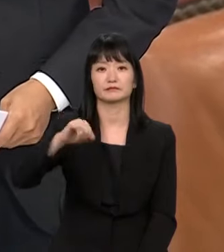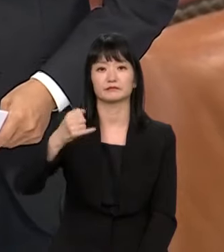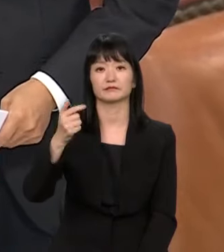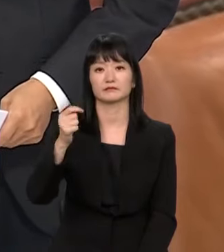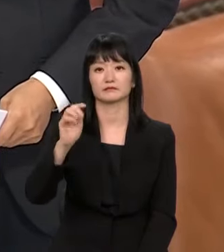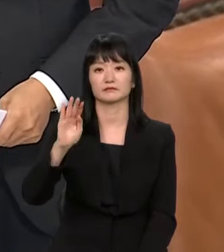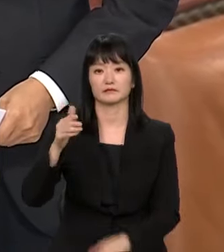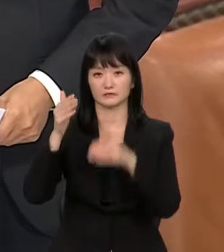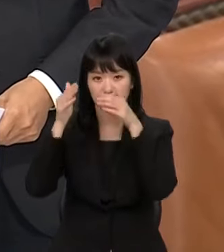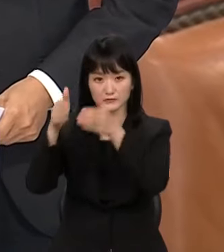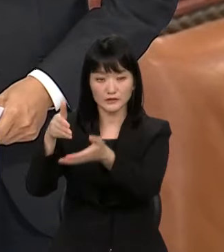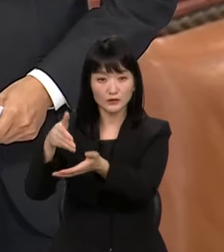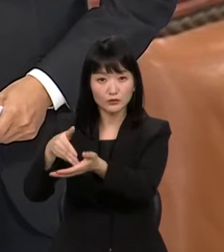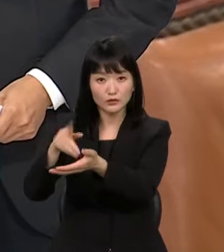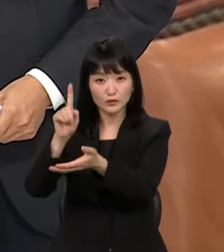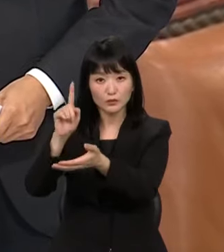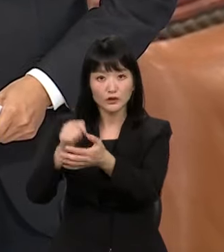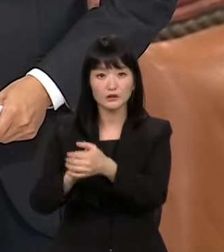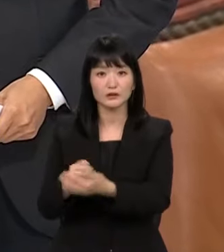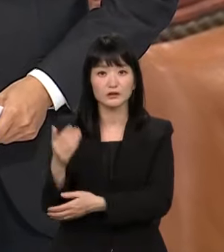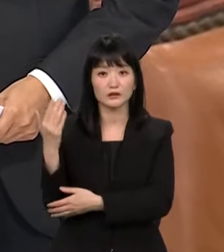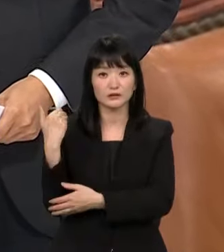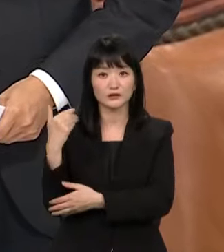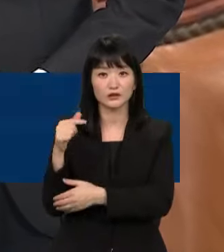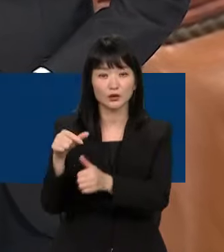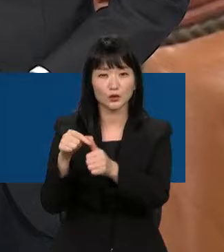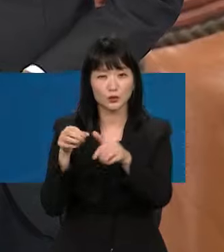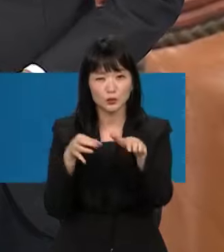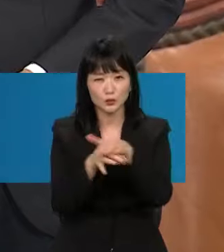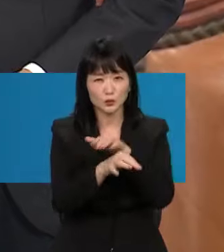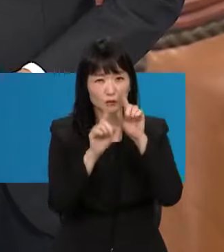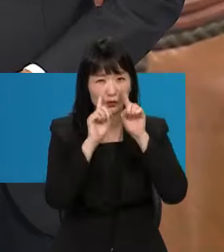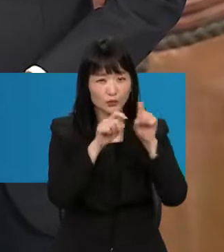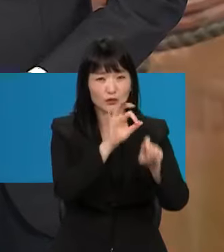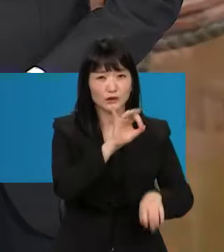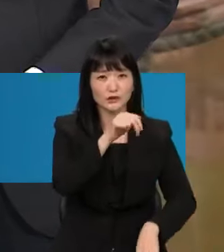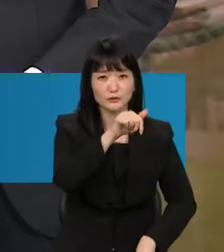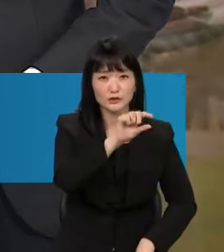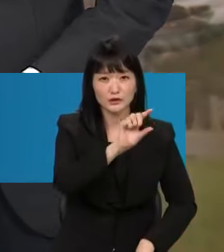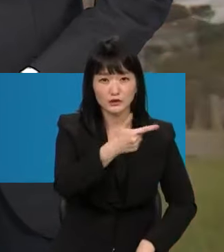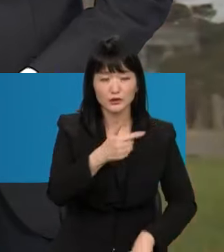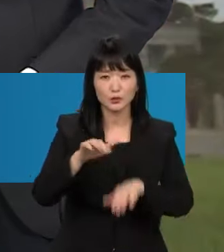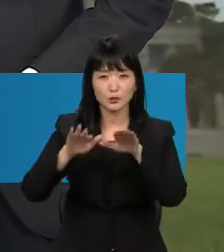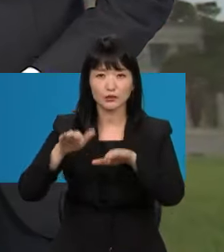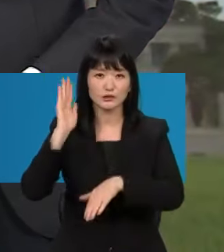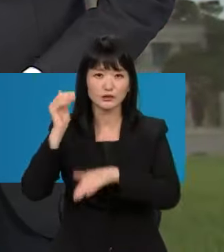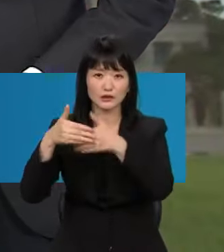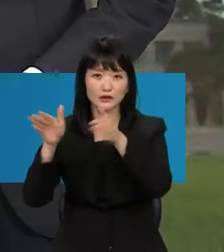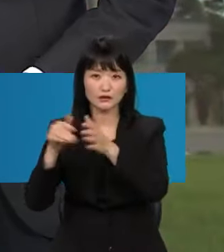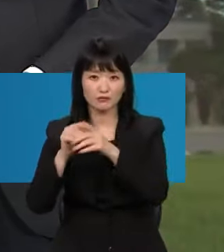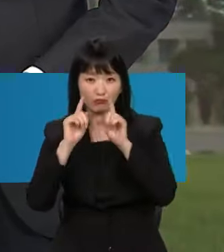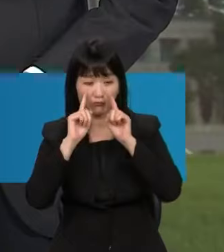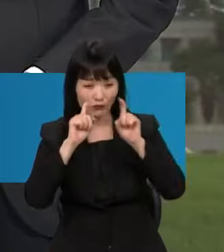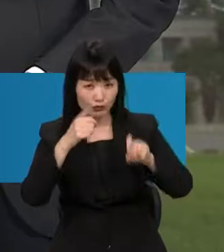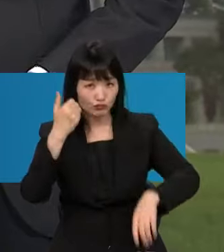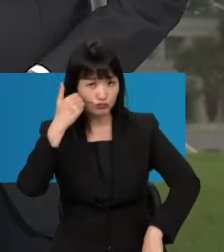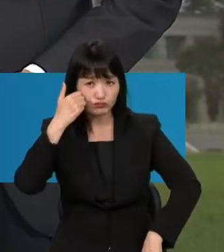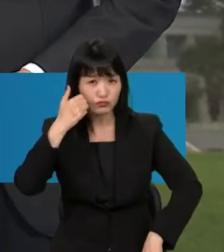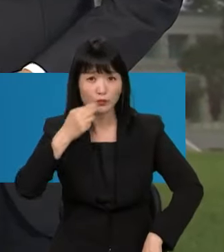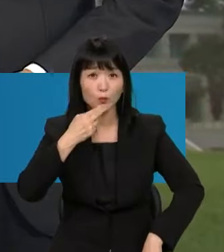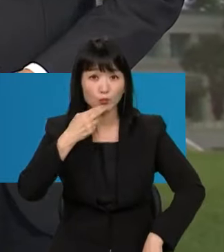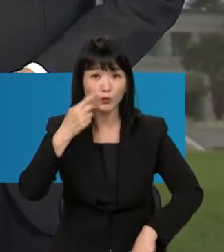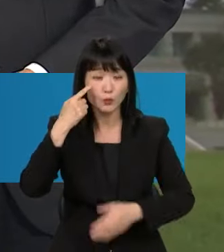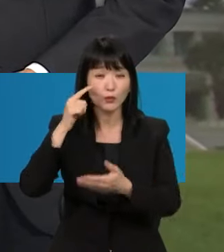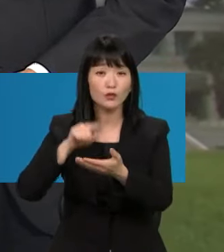JTBC가 집중 보도한 임성근 전 사단장 구명 로비 의혹에 대해 오늘 대통령실이 의혹의 실체가 없는 걸로